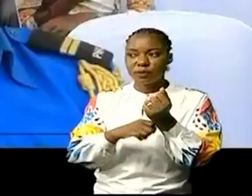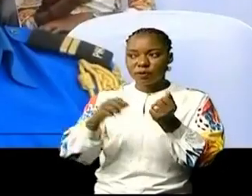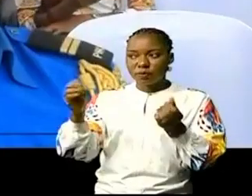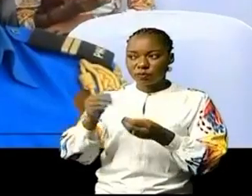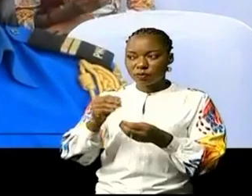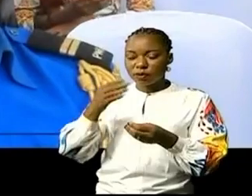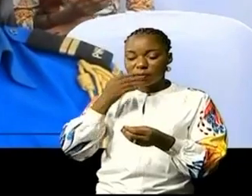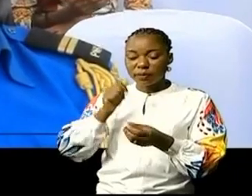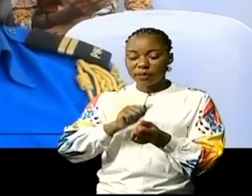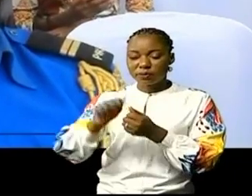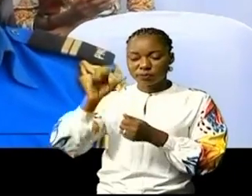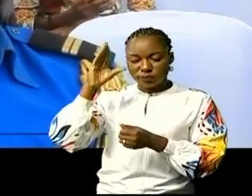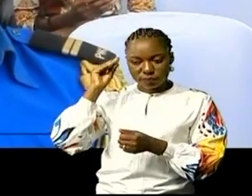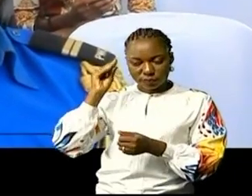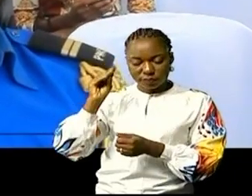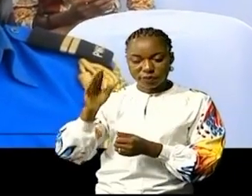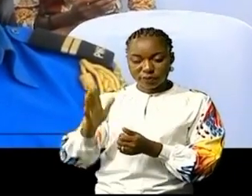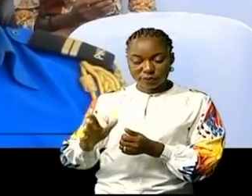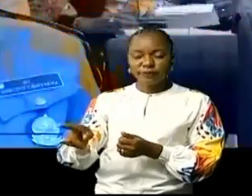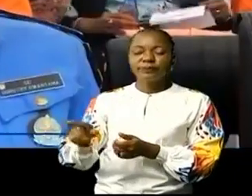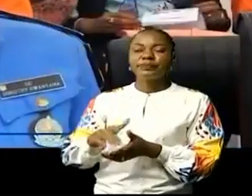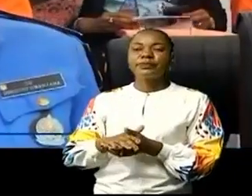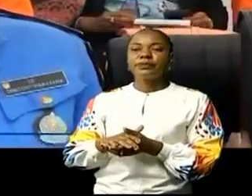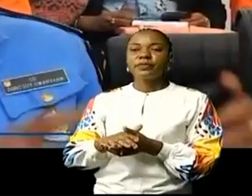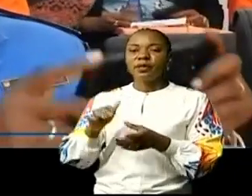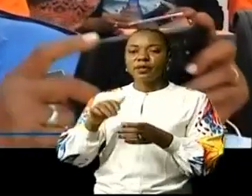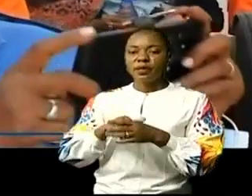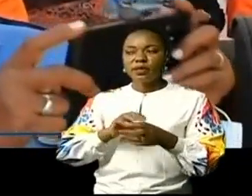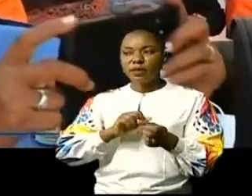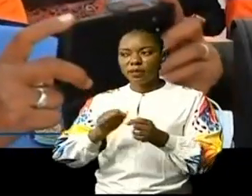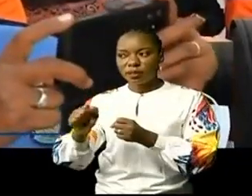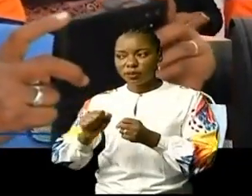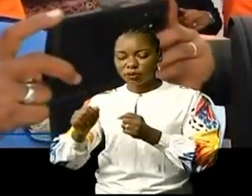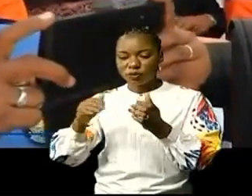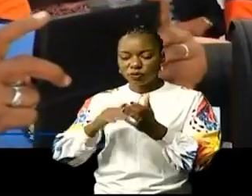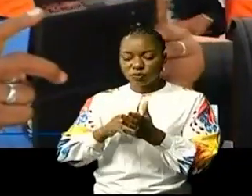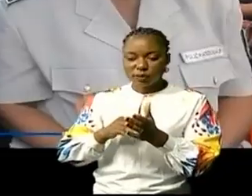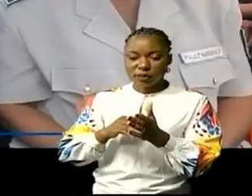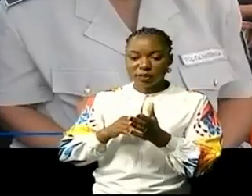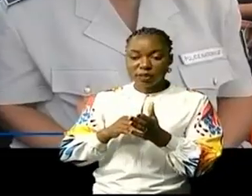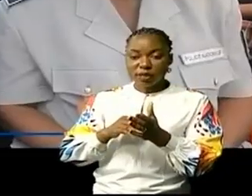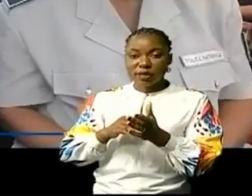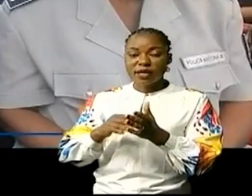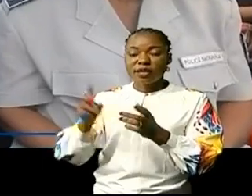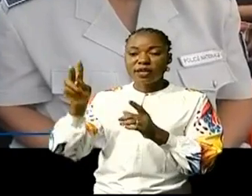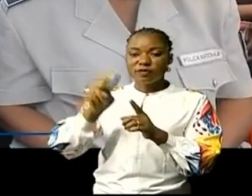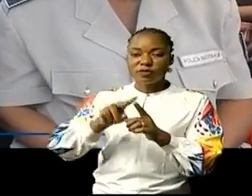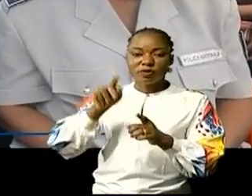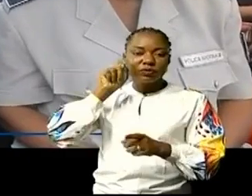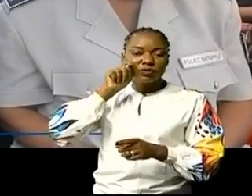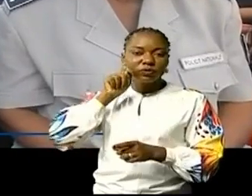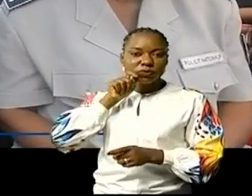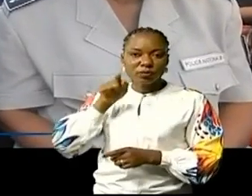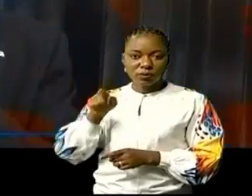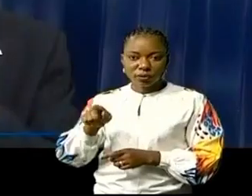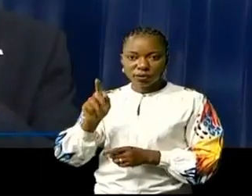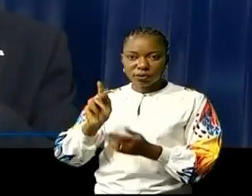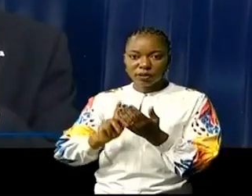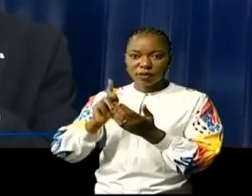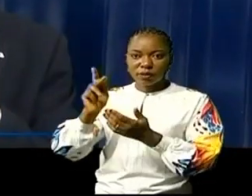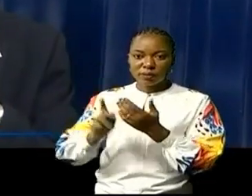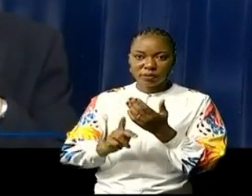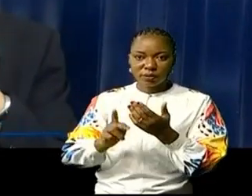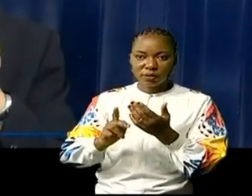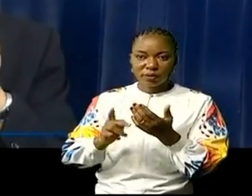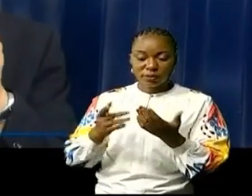son expérience avérée dans le domaine de lutte contre les violences sexuelles et celles basées sur le genre. Ces projets visent tout d'abord